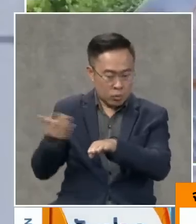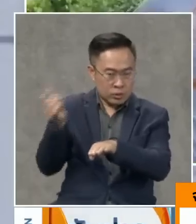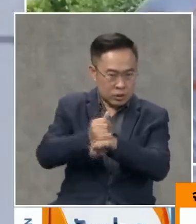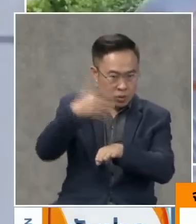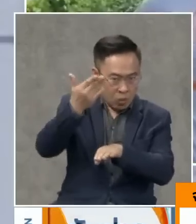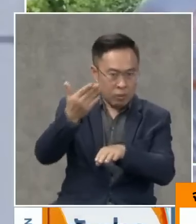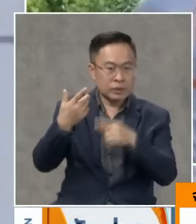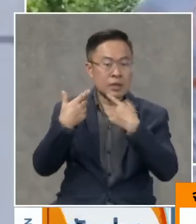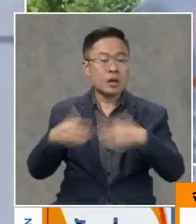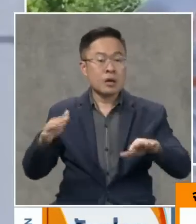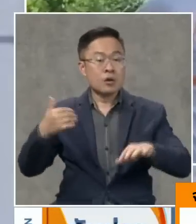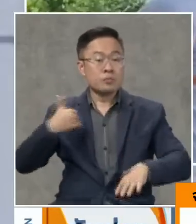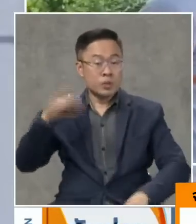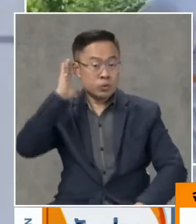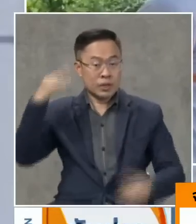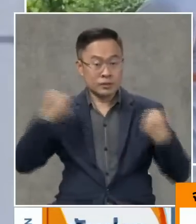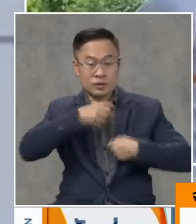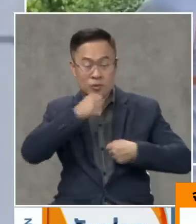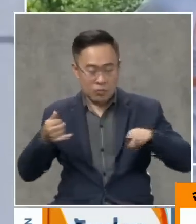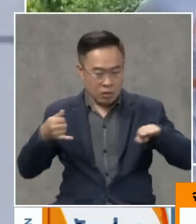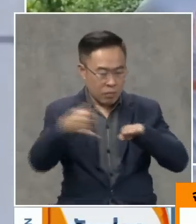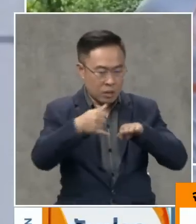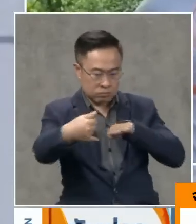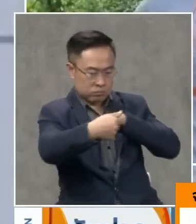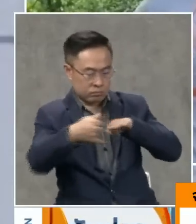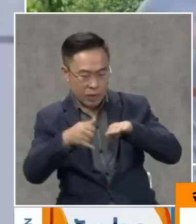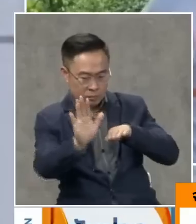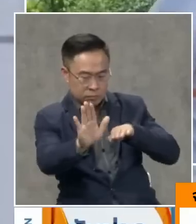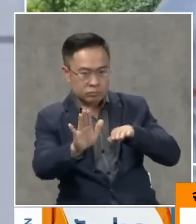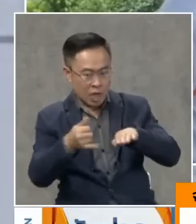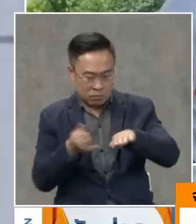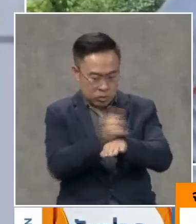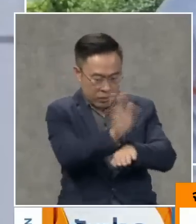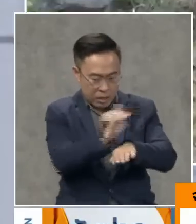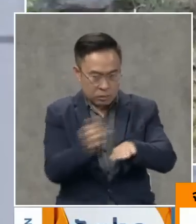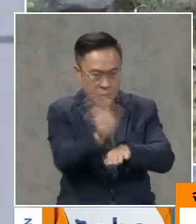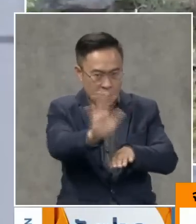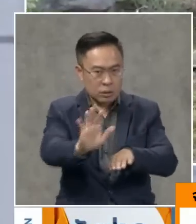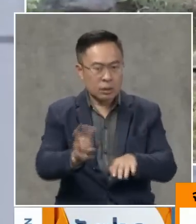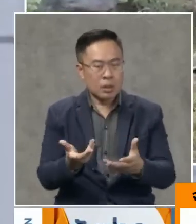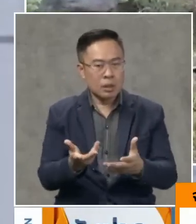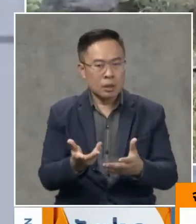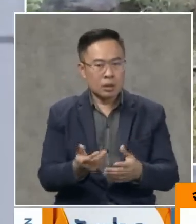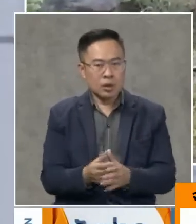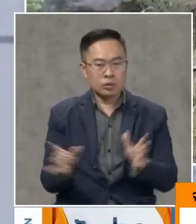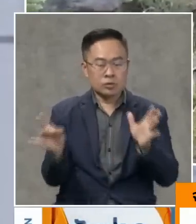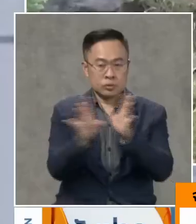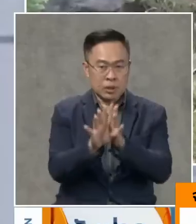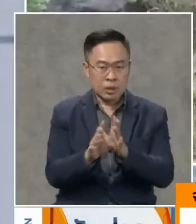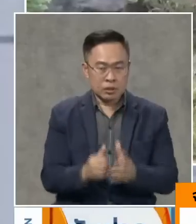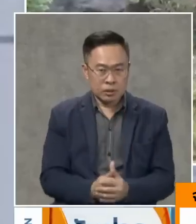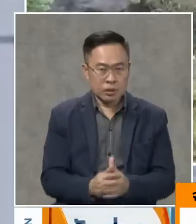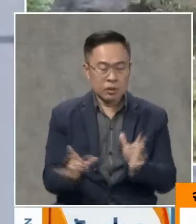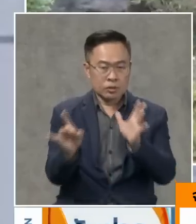ว่างนั้นมีชายคนหนึ่งที่อ้างว่าเป็นแฟนพยายามเข้ามากันนะคะไม่ให้หญิงสาวขึ้นรถจากนั้นเนี่ยเธอก็มีพ่อมาในรถด้ว